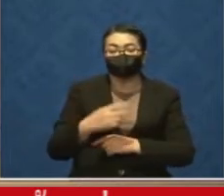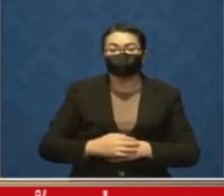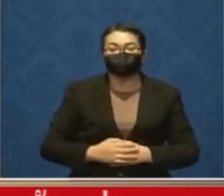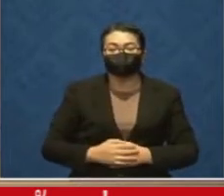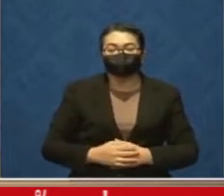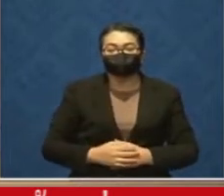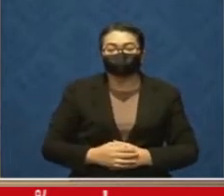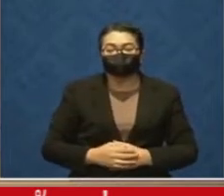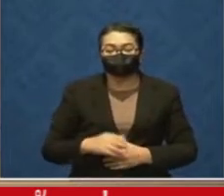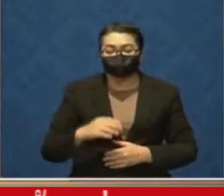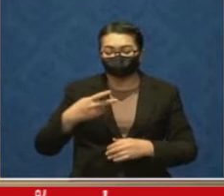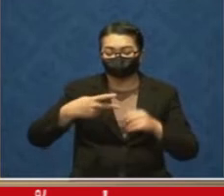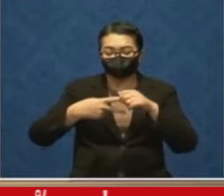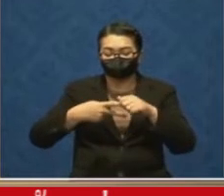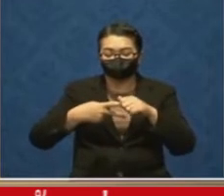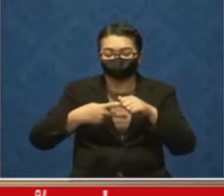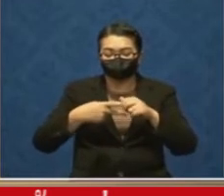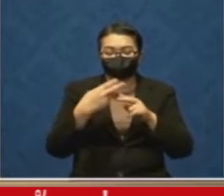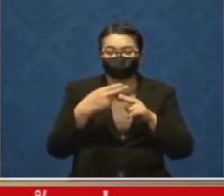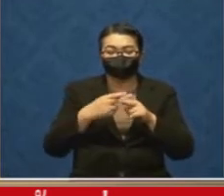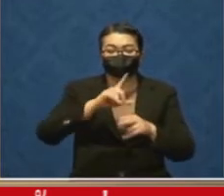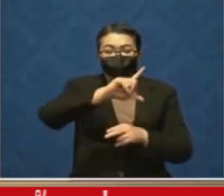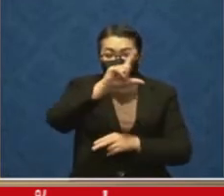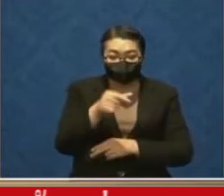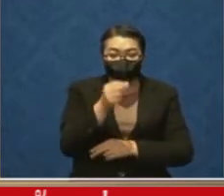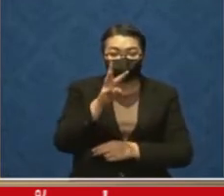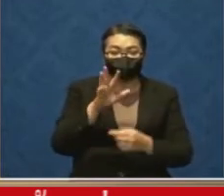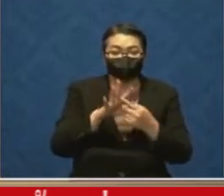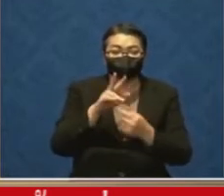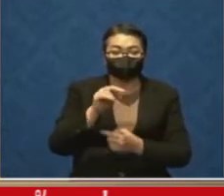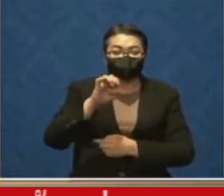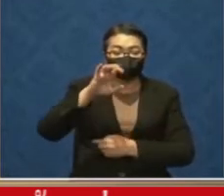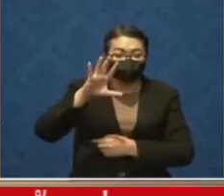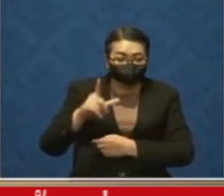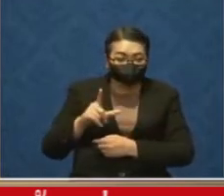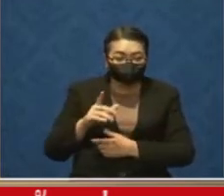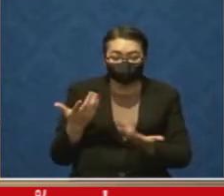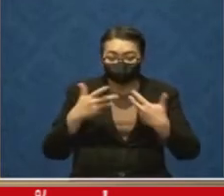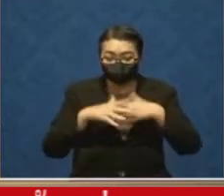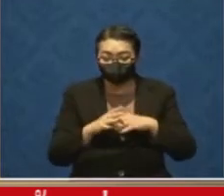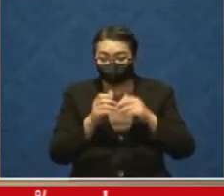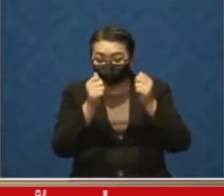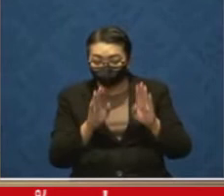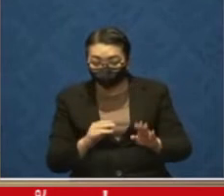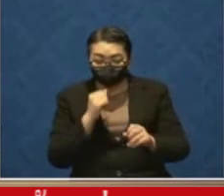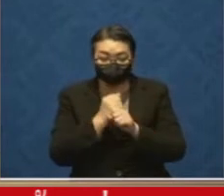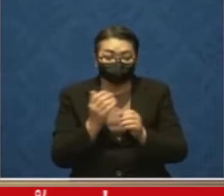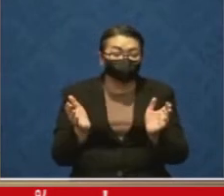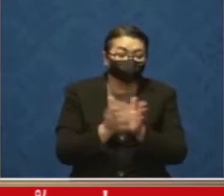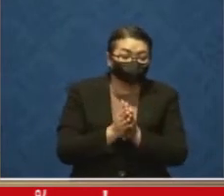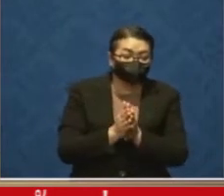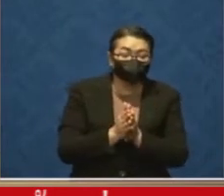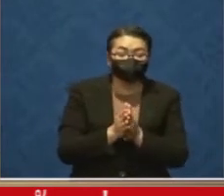ัทครับบริษัทเร็กคือบริษัทจัวาญิจบริัทเนี่ยครับเป็นคนไปรวมออกแบ ??เป็นคนไปร่มทำ TOR